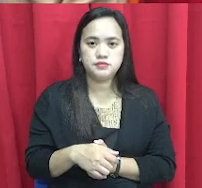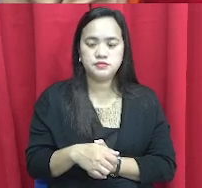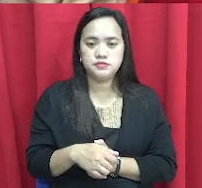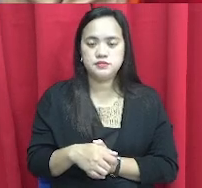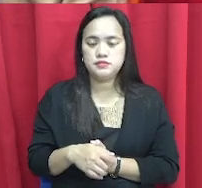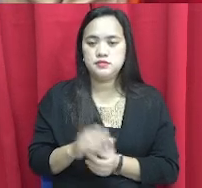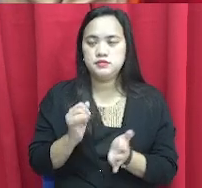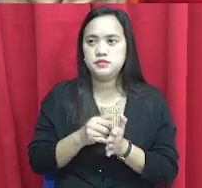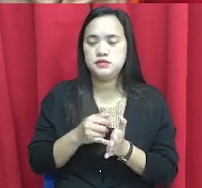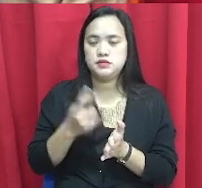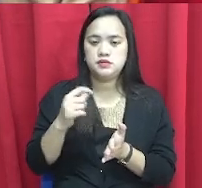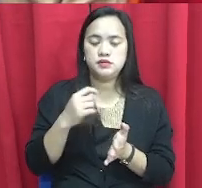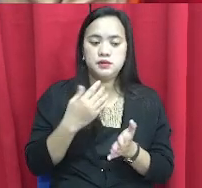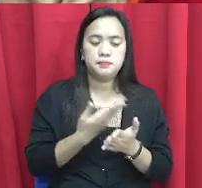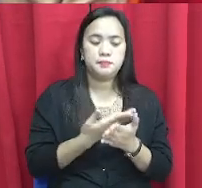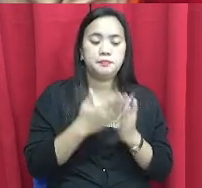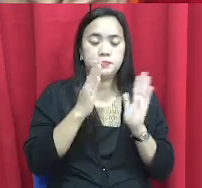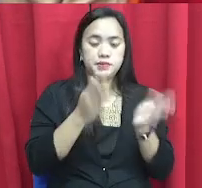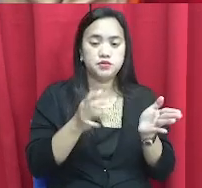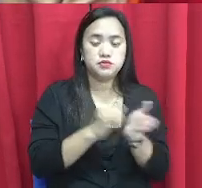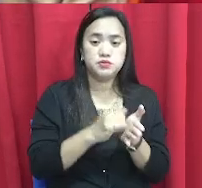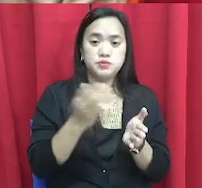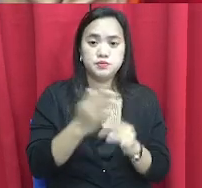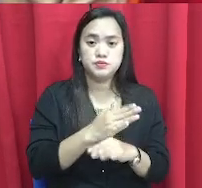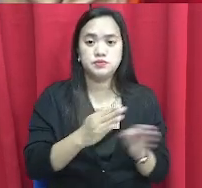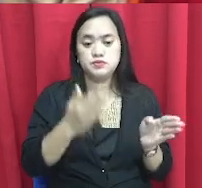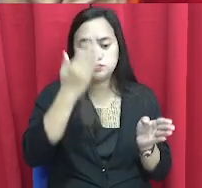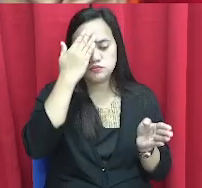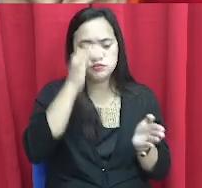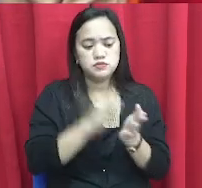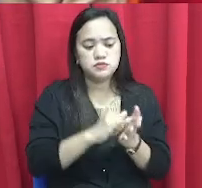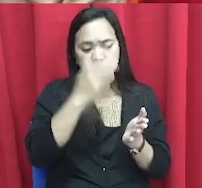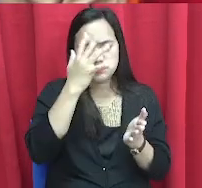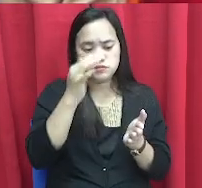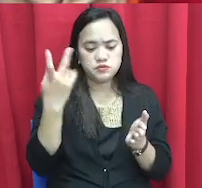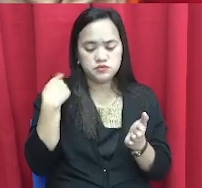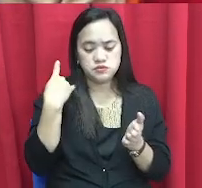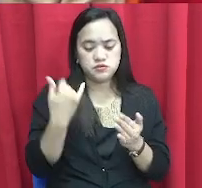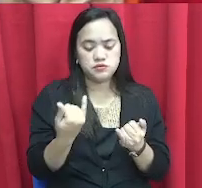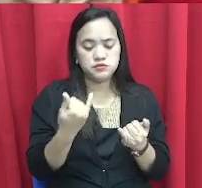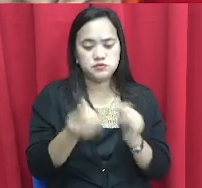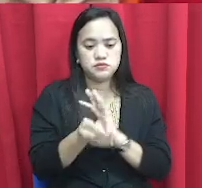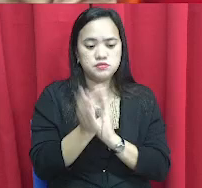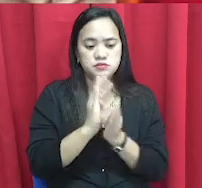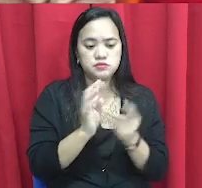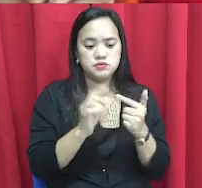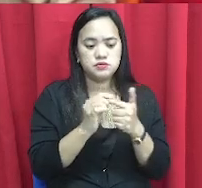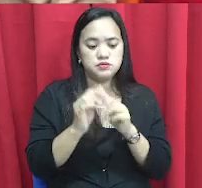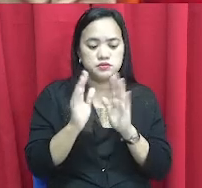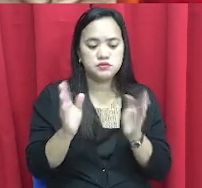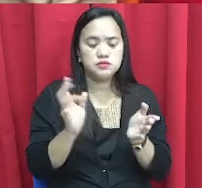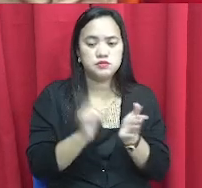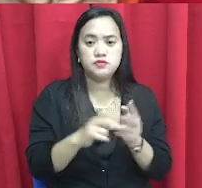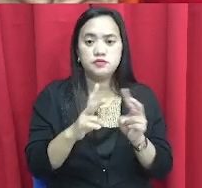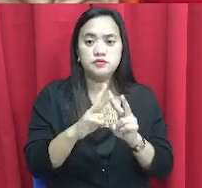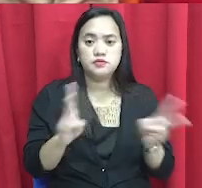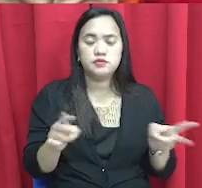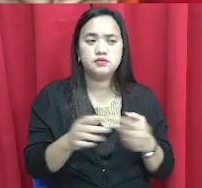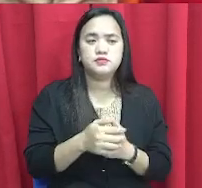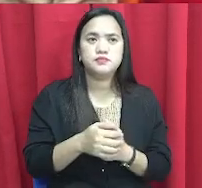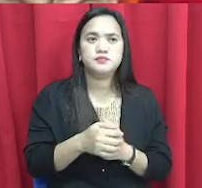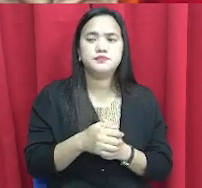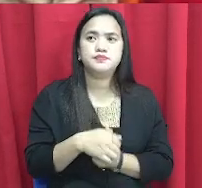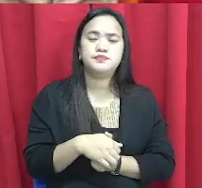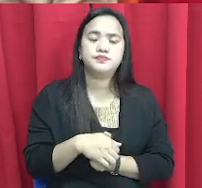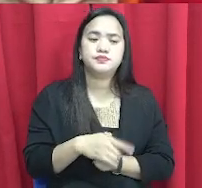kilala no wonder kung bakit may mga tao may mga leader ng tahanan may mga tatay na hirap na hirap ibigay ang